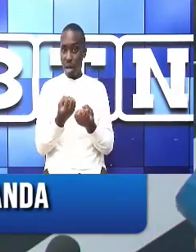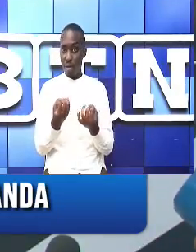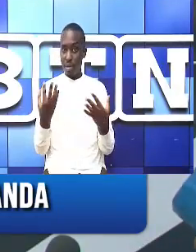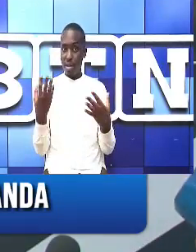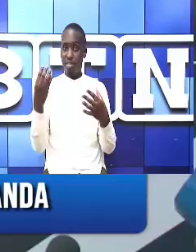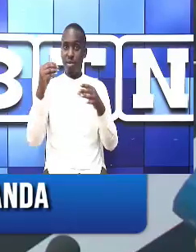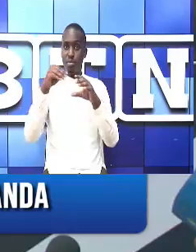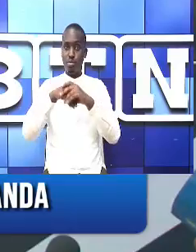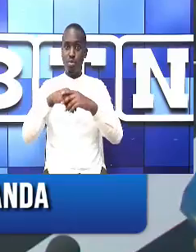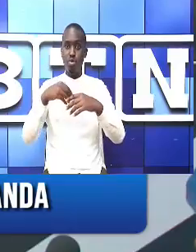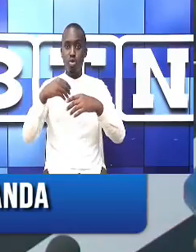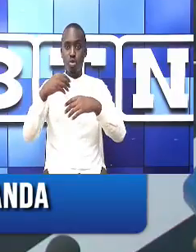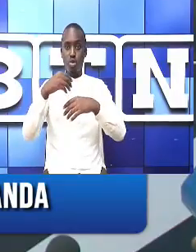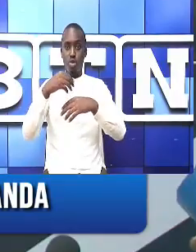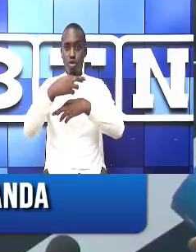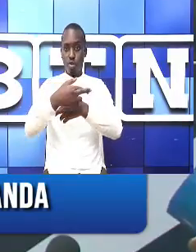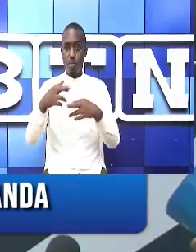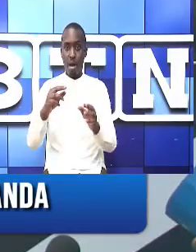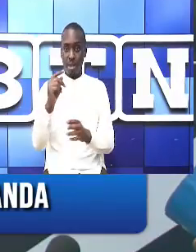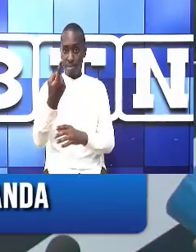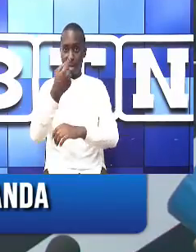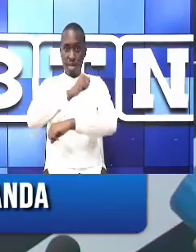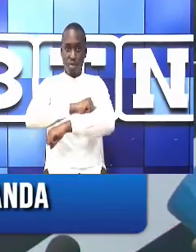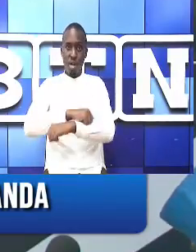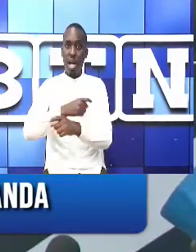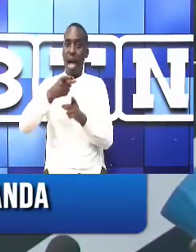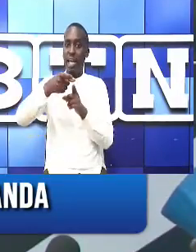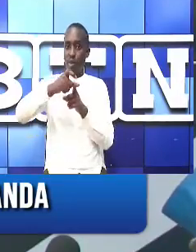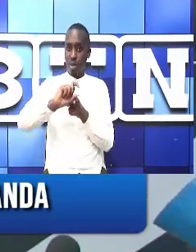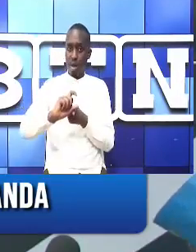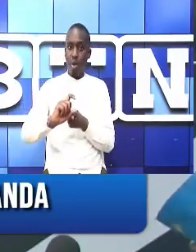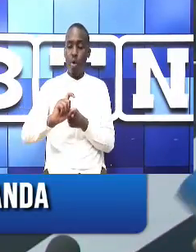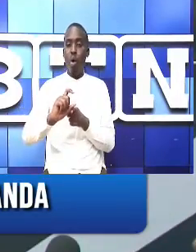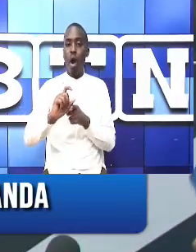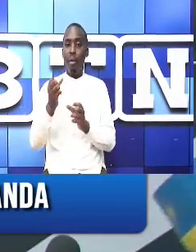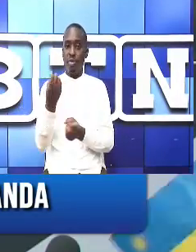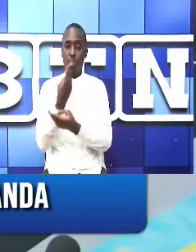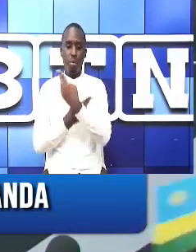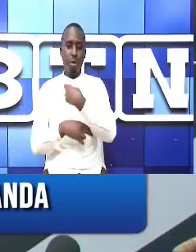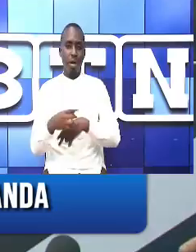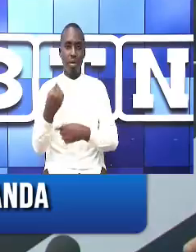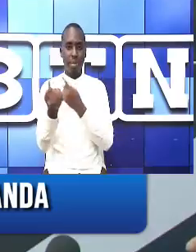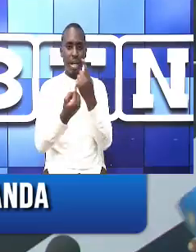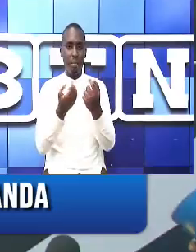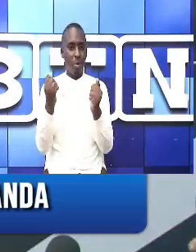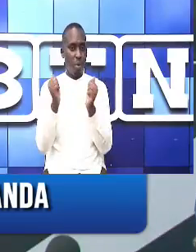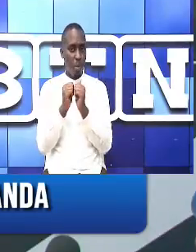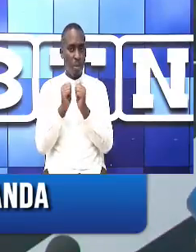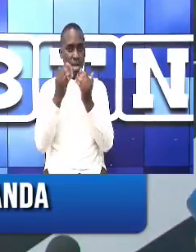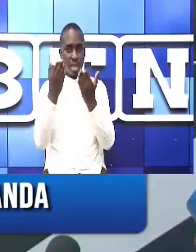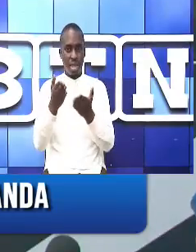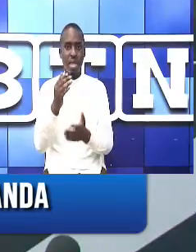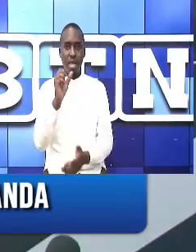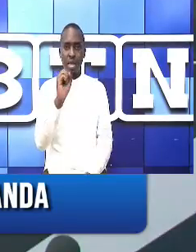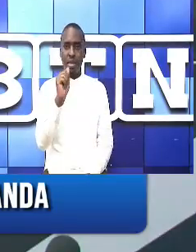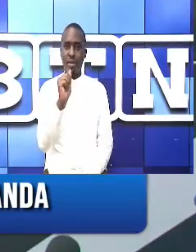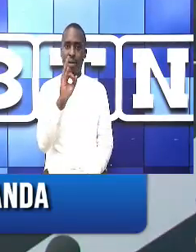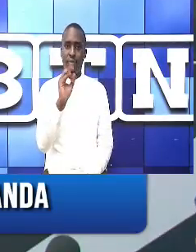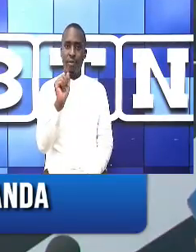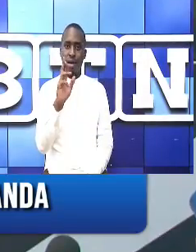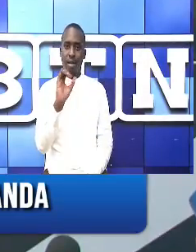basanzwe ari benshi mu cyumba cy'ishuri noneho hakiyongeraho n'abafite ubumuga rimwe na rimwe bukomeye iki ngiki irango safari yari